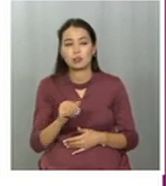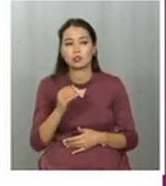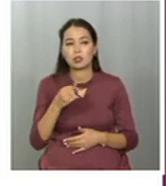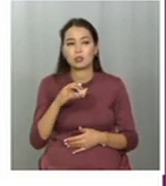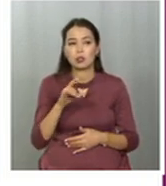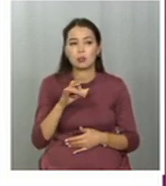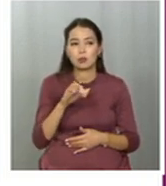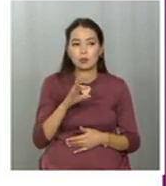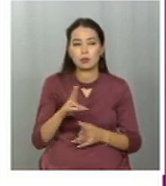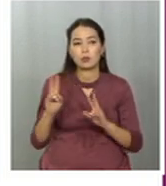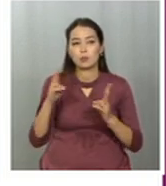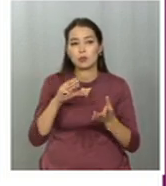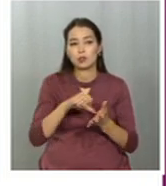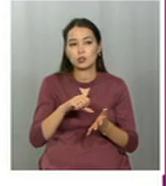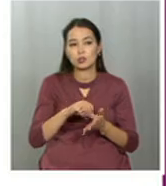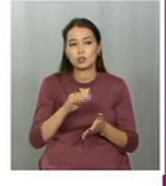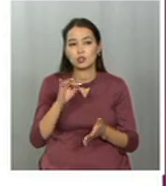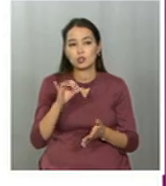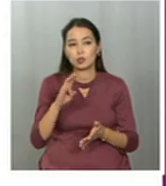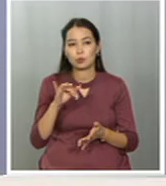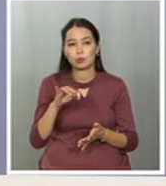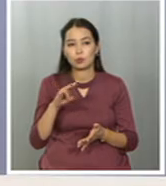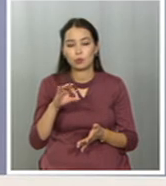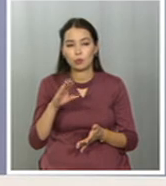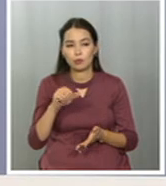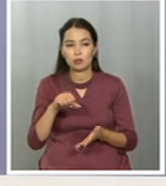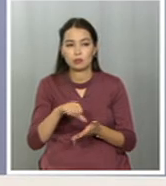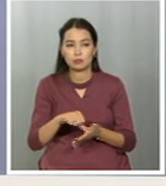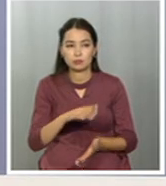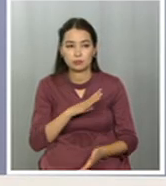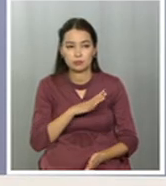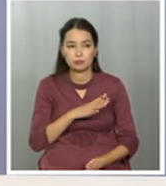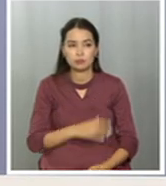Биші Жиенқұлова даңққа бөленді.